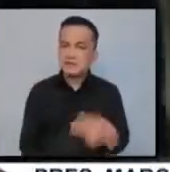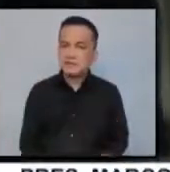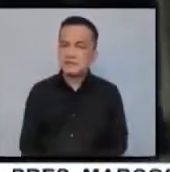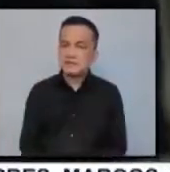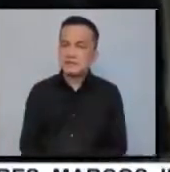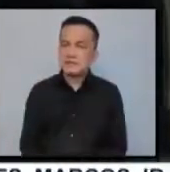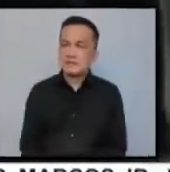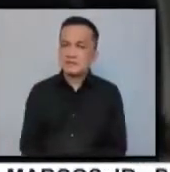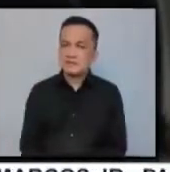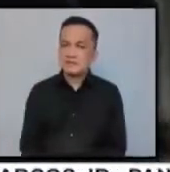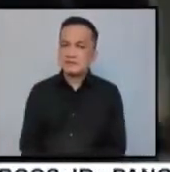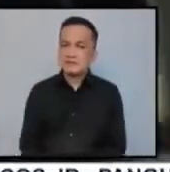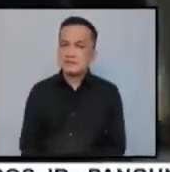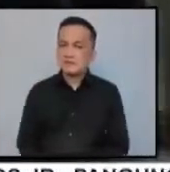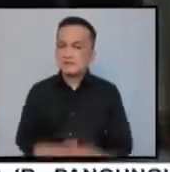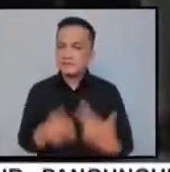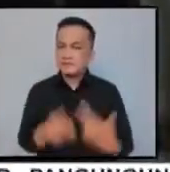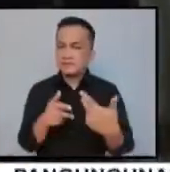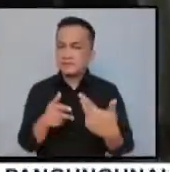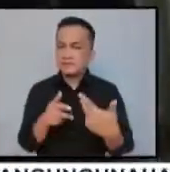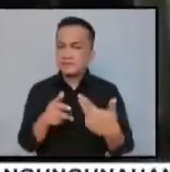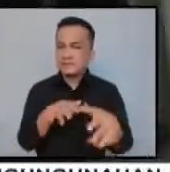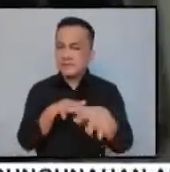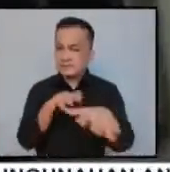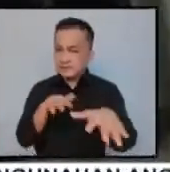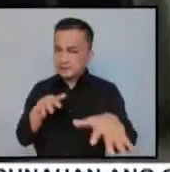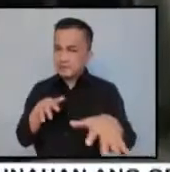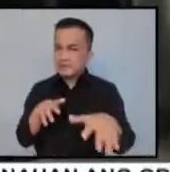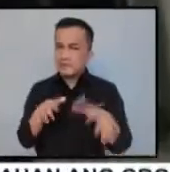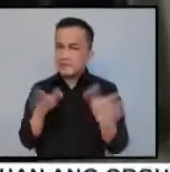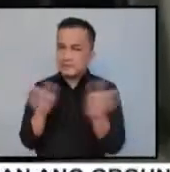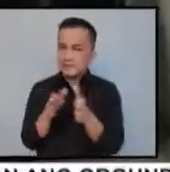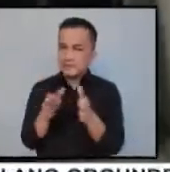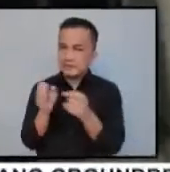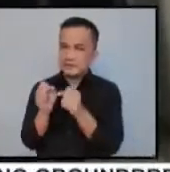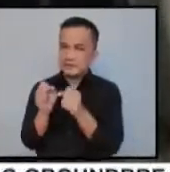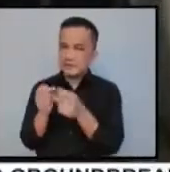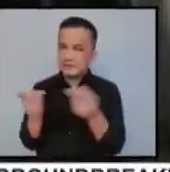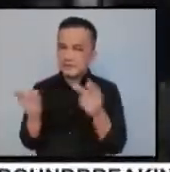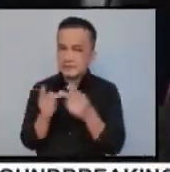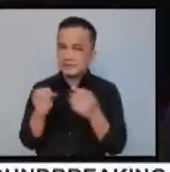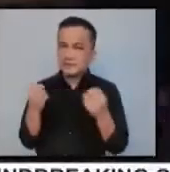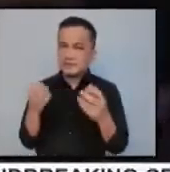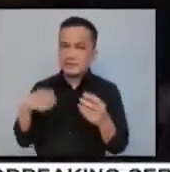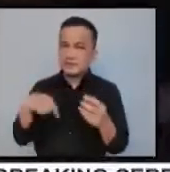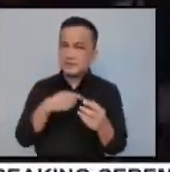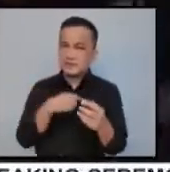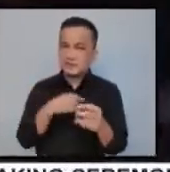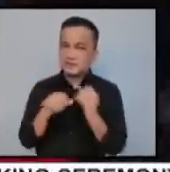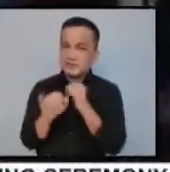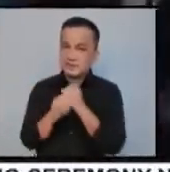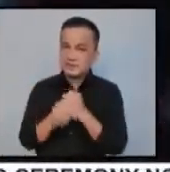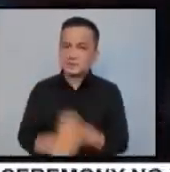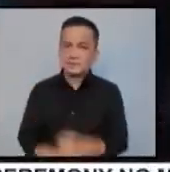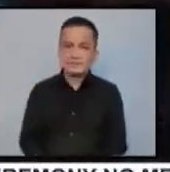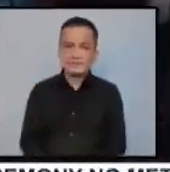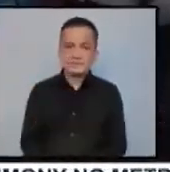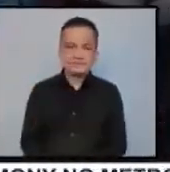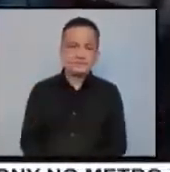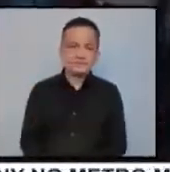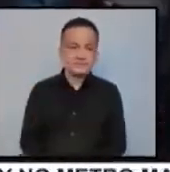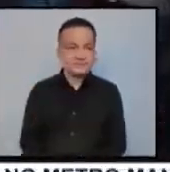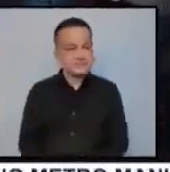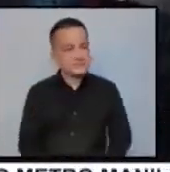matraffic. Madadagdagan na naman ang traffic kasi maliit ang lugar na yun eh. Ang dami namin volume ng jeep. Mahihirapan nung kami